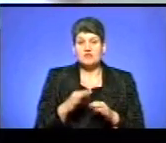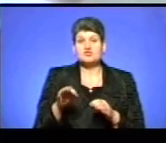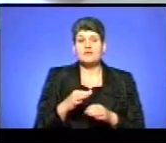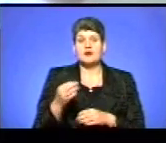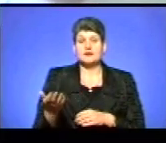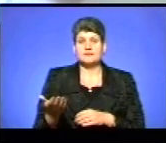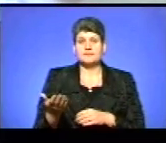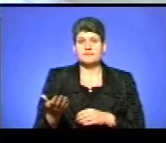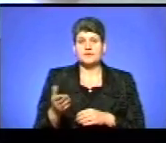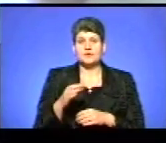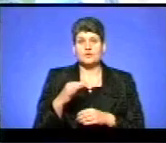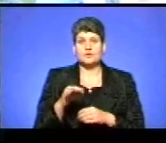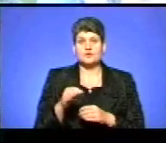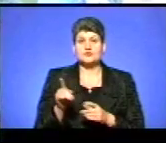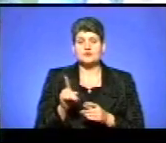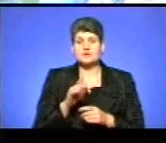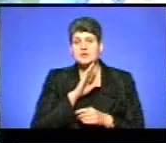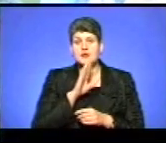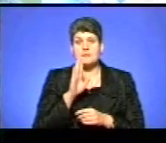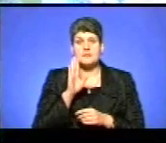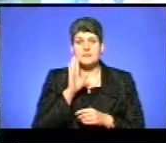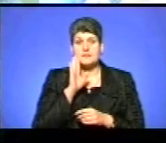вишивати. Ой, чого ж ти, мамо,